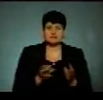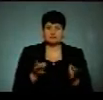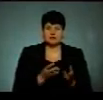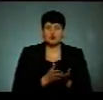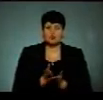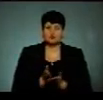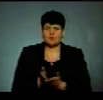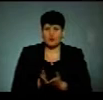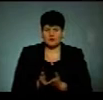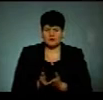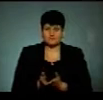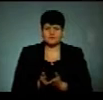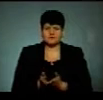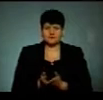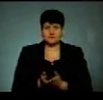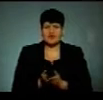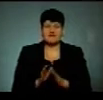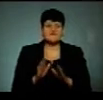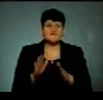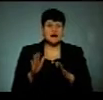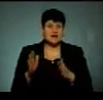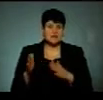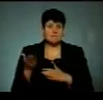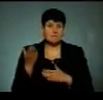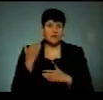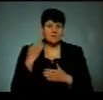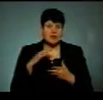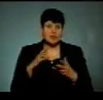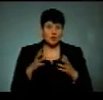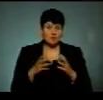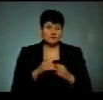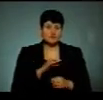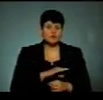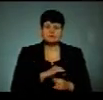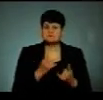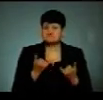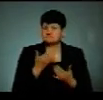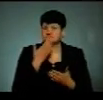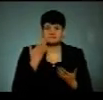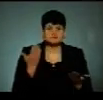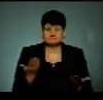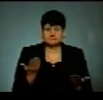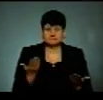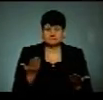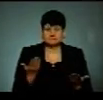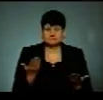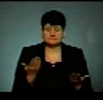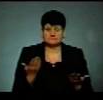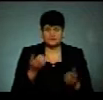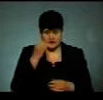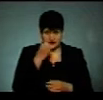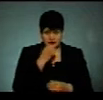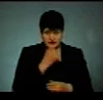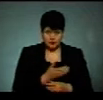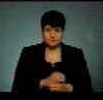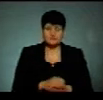обслуговувати. А варіантів попередніх обсягів споживання наразі в нього не існує. Дякую. У нас